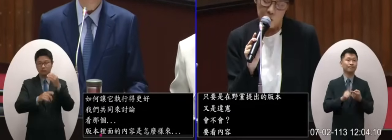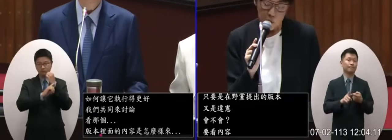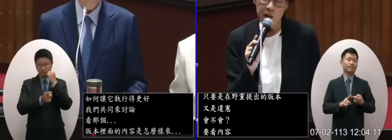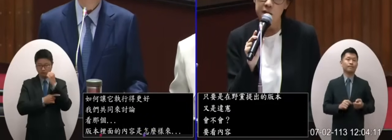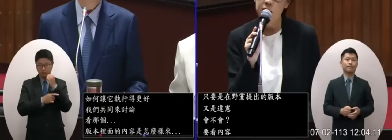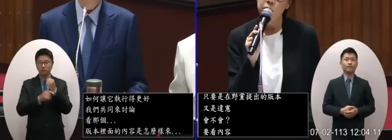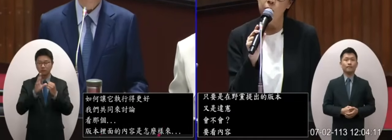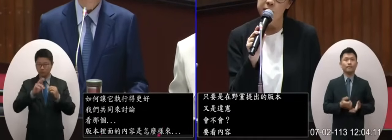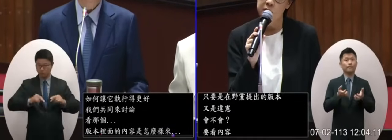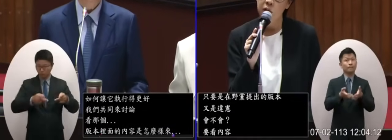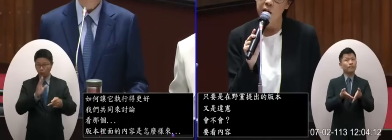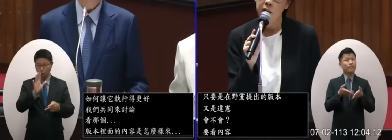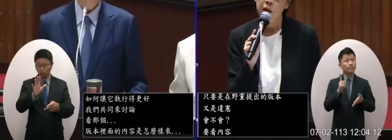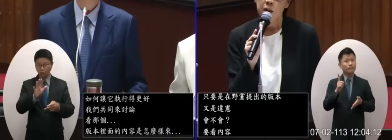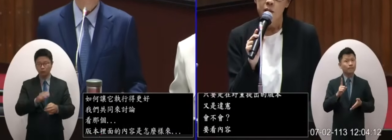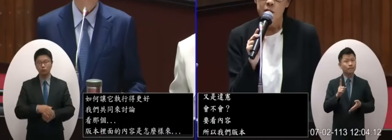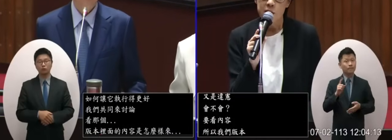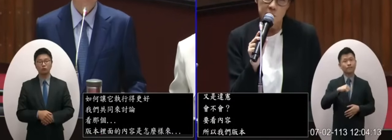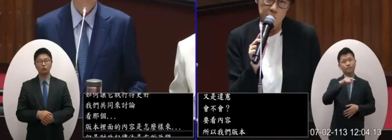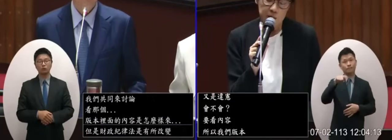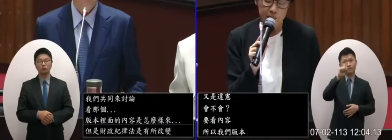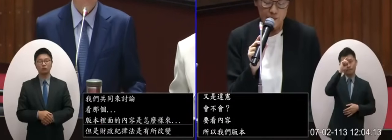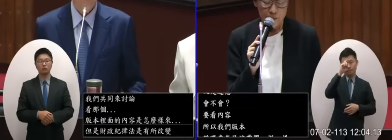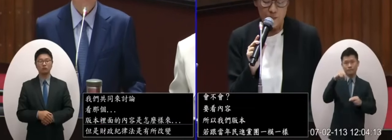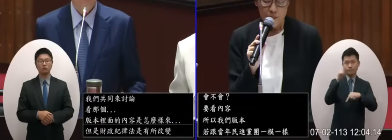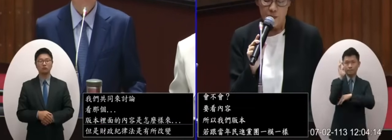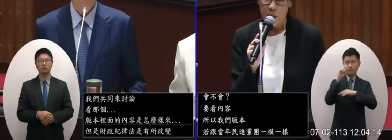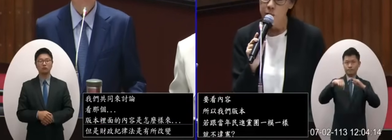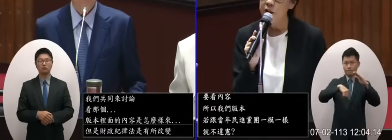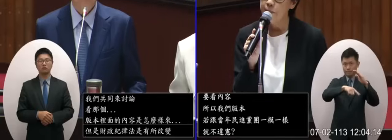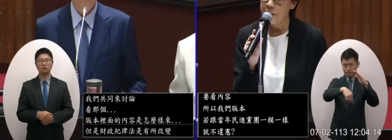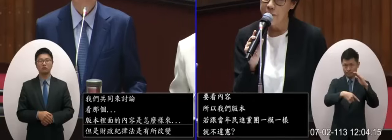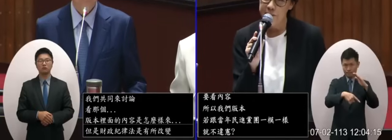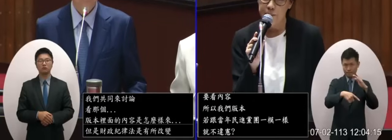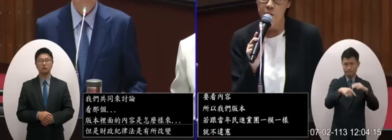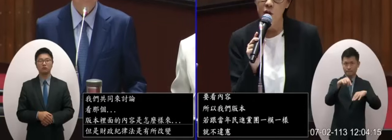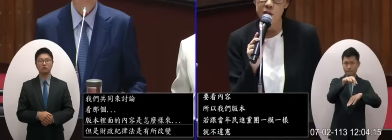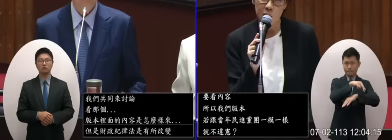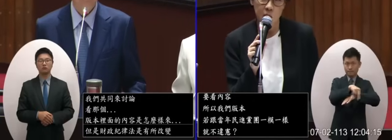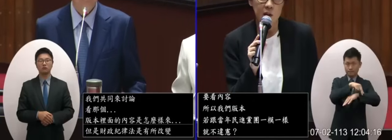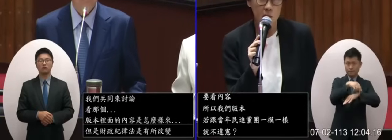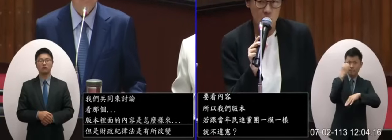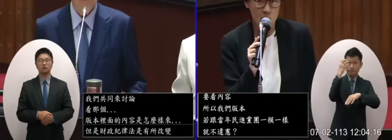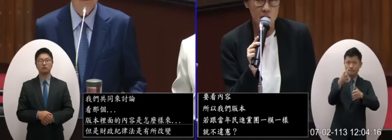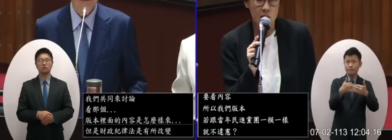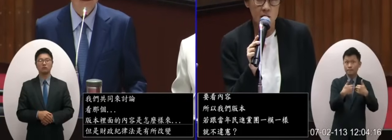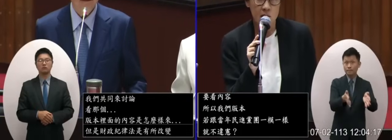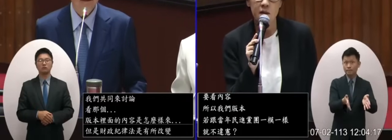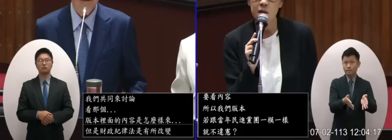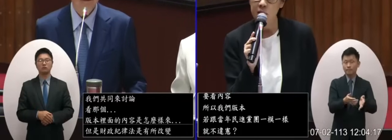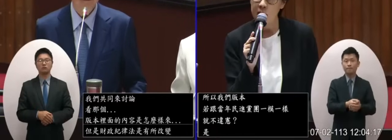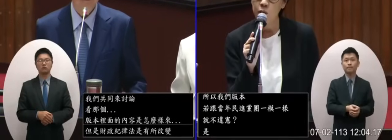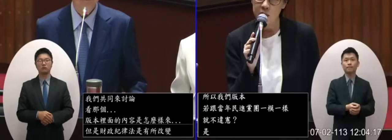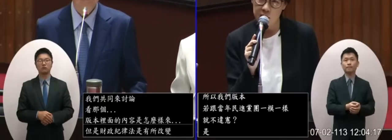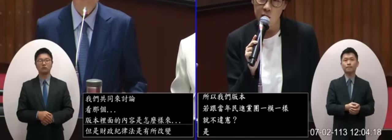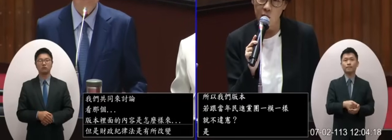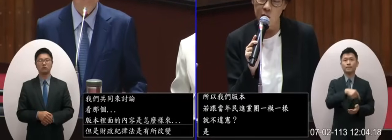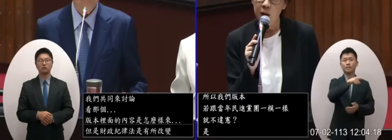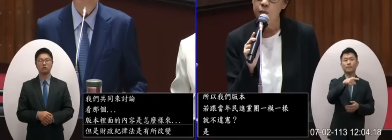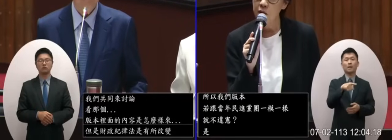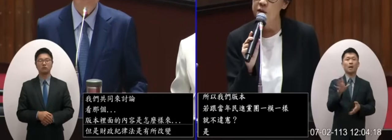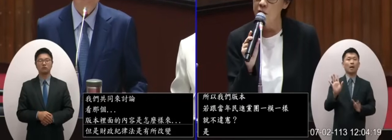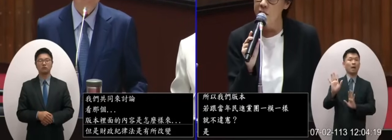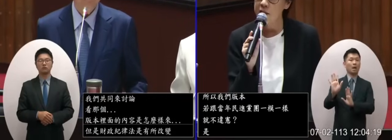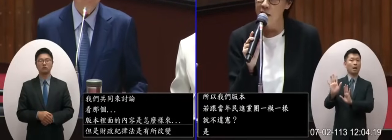以重点是我们希望行政院提不提版本，不要成为你们行政怠惰的借